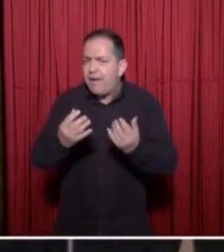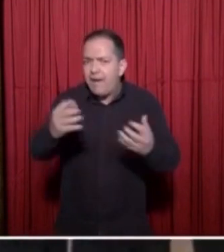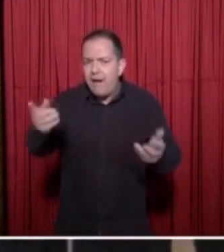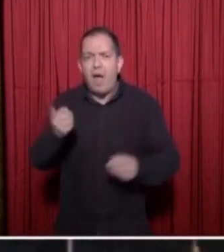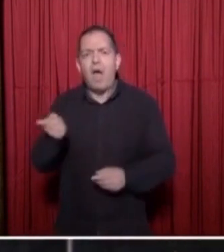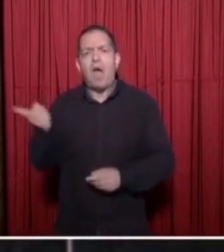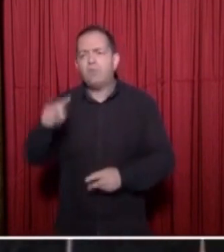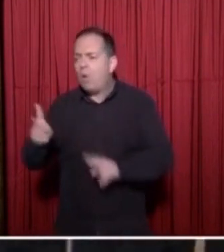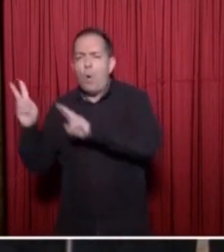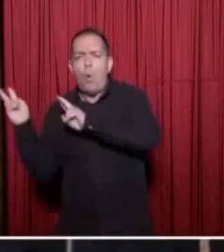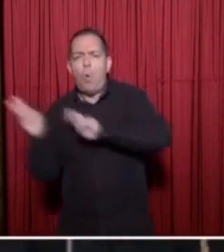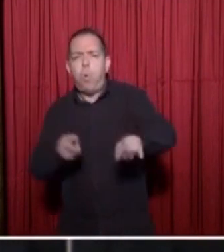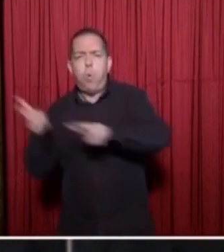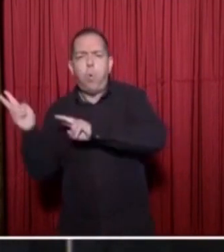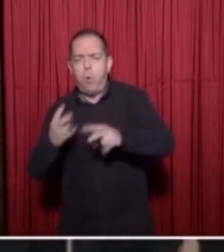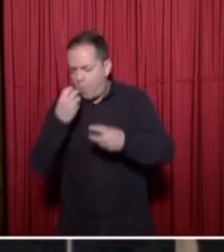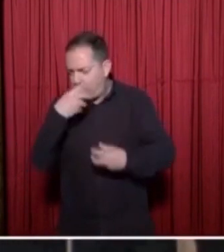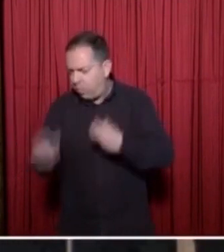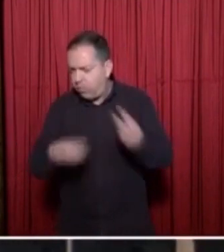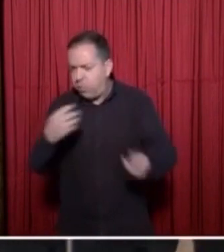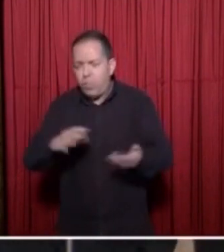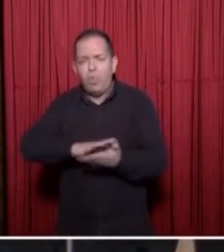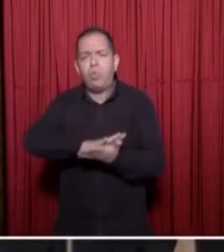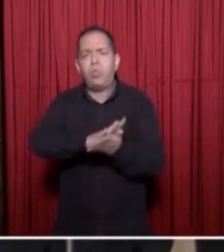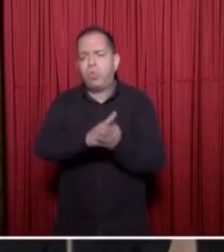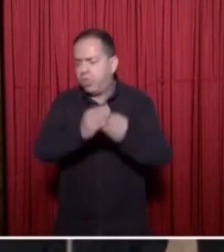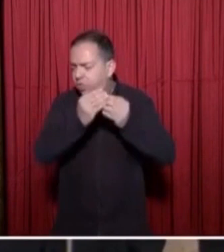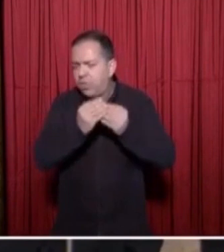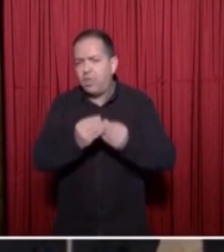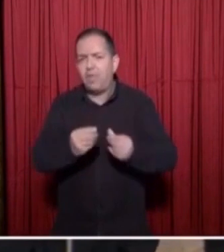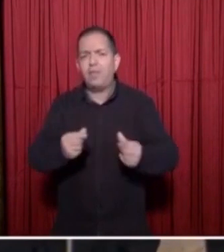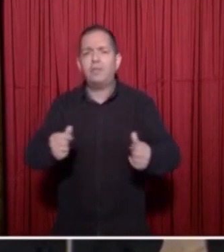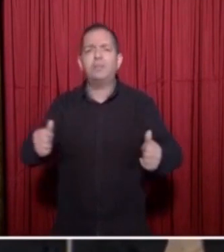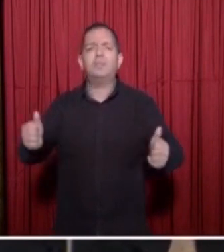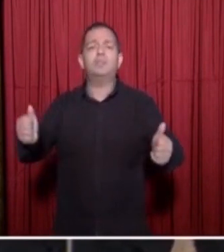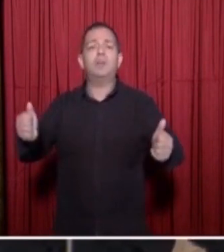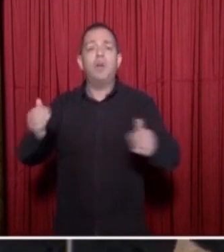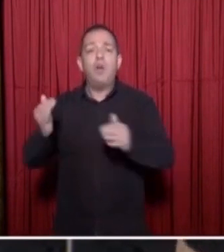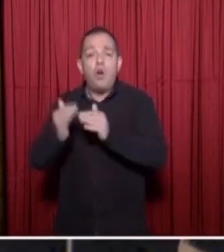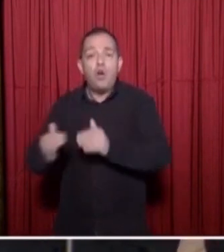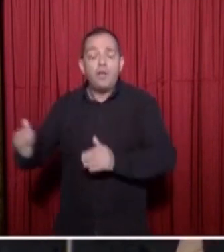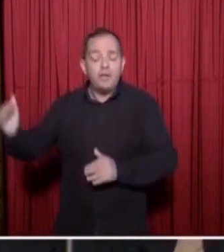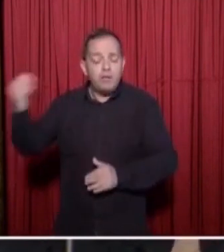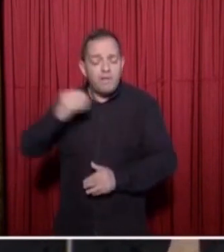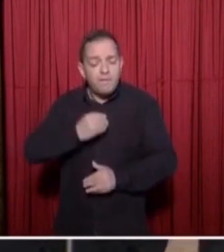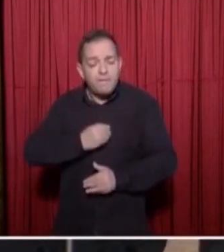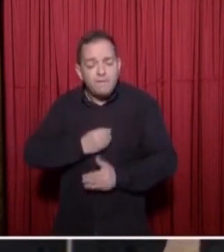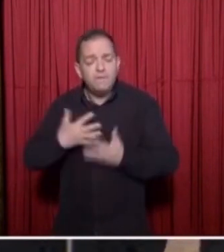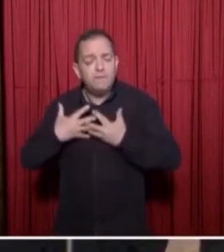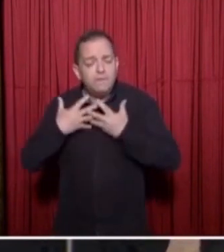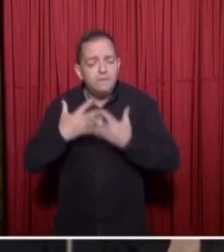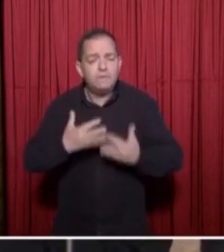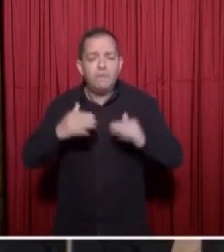εξανθίσει, ότι πνεύμα διήλθεν εν αυτό και ούκ υπάρξει, και ούκ επιγνώσετε έτη των τόπων αυτού. Το δε έλεος του Κυρίου